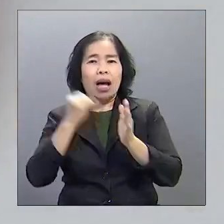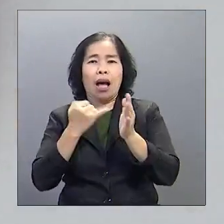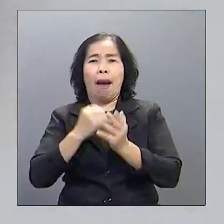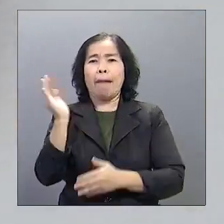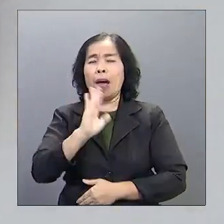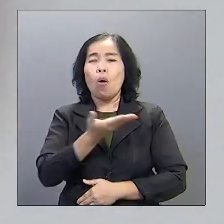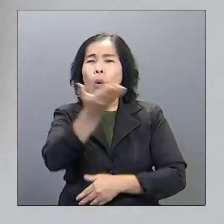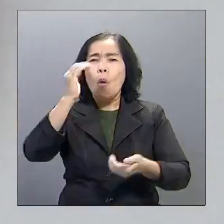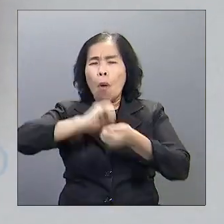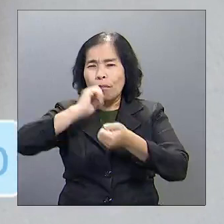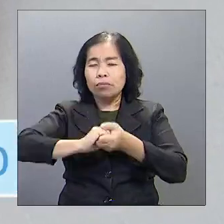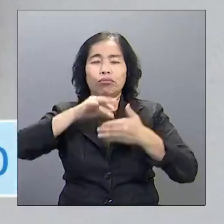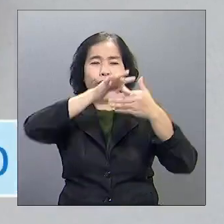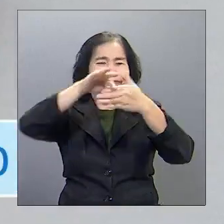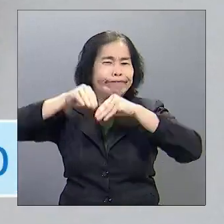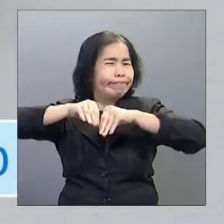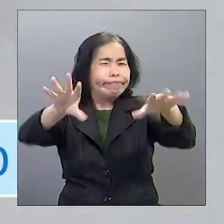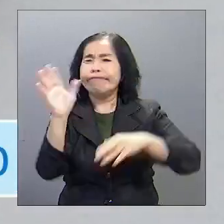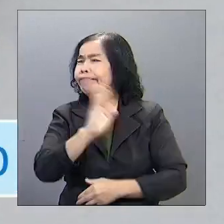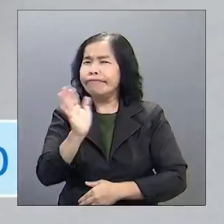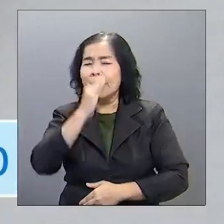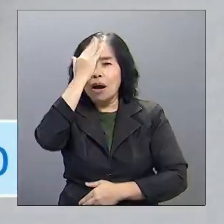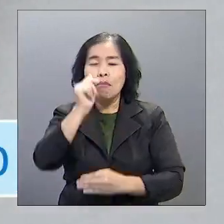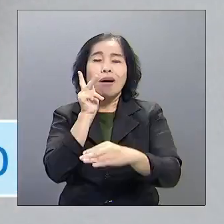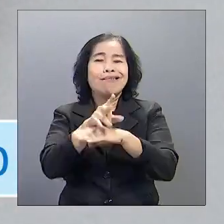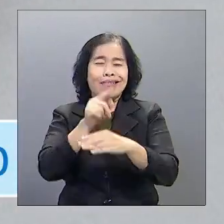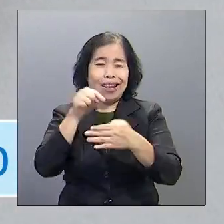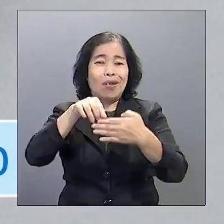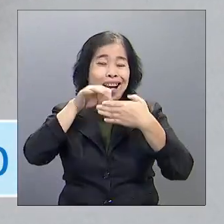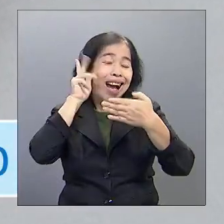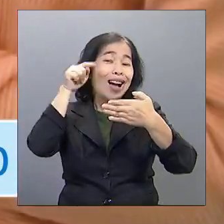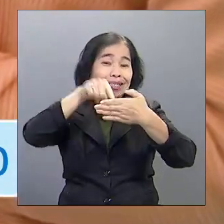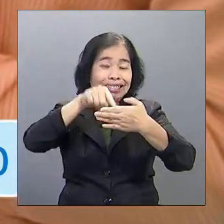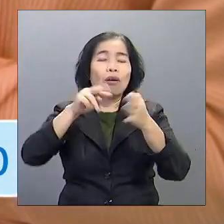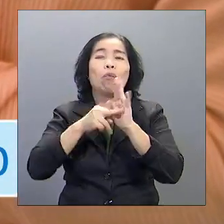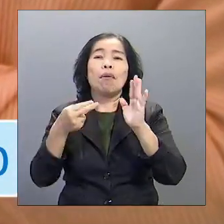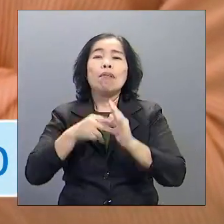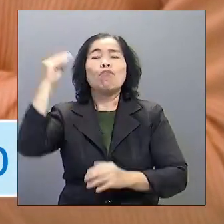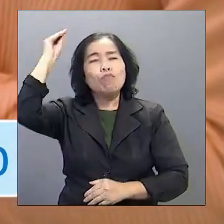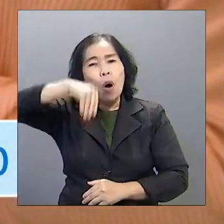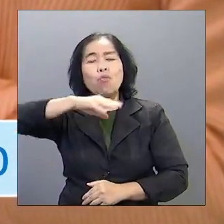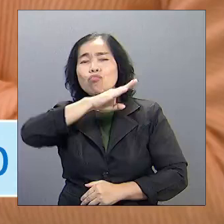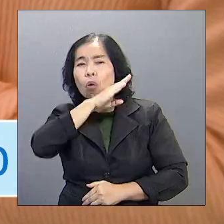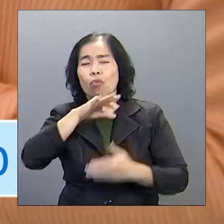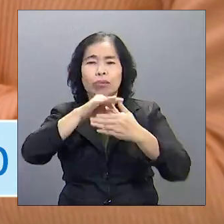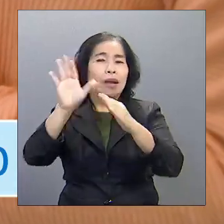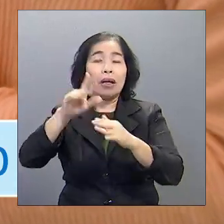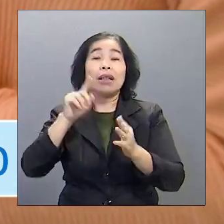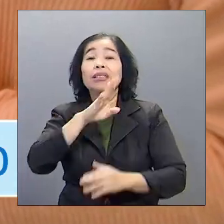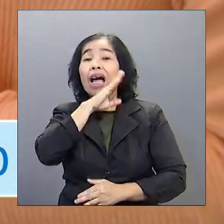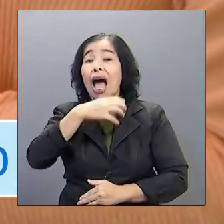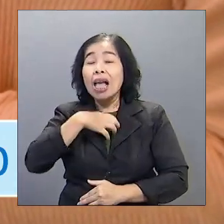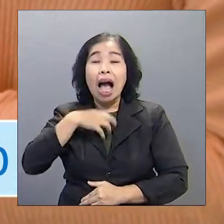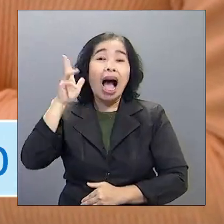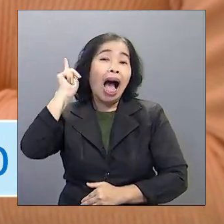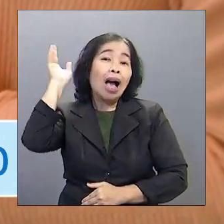ร่วมมือไม่ส่งไม่แชร์ข้อมูลดังกล่าวต่อในสื่อสังคมออนไลน์ต่างๆค่ะและเพื่อให้ประชาชนได้รับข้อมูลข่าวสารจากกรมอนามัย